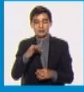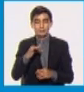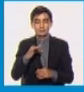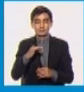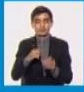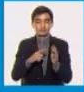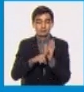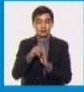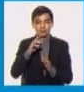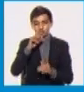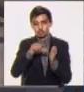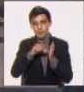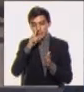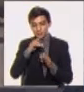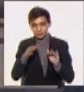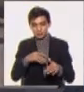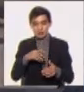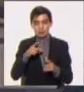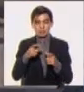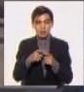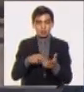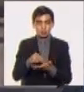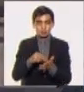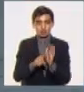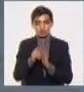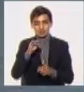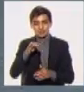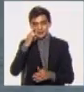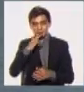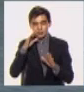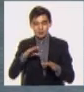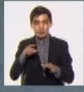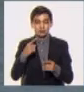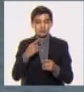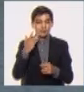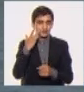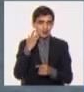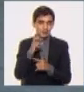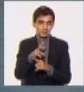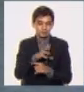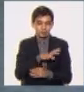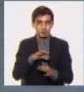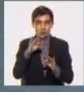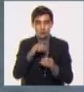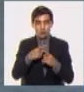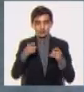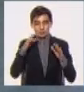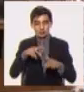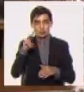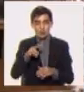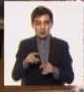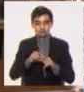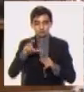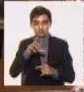брондай бастайтынын жеткізген. Ал қазақстандықтар жиі саяхаттайтын елдердің қонақ үйлерінің көпшілігі доллар курсының өсуіне